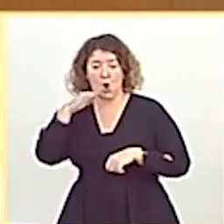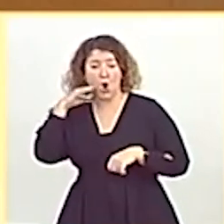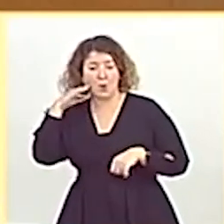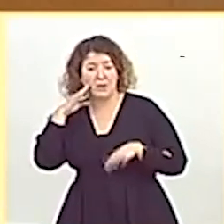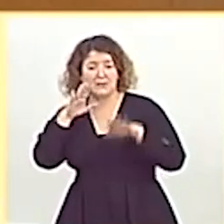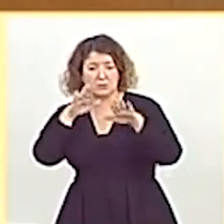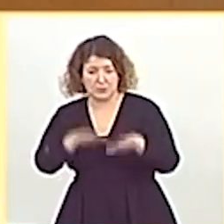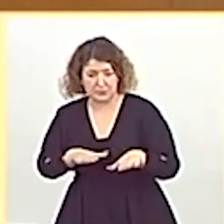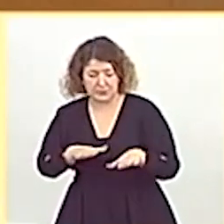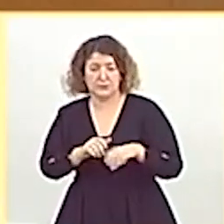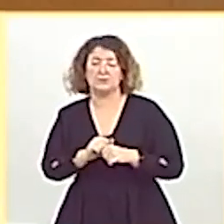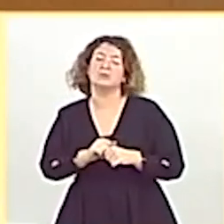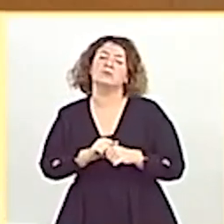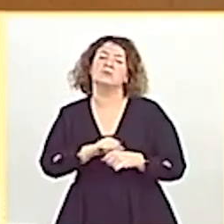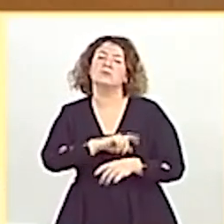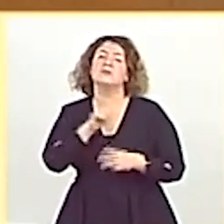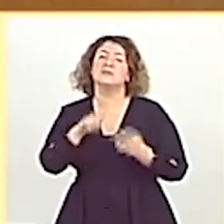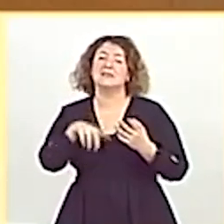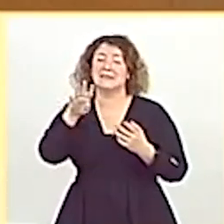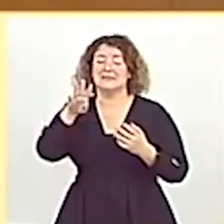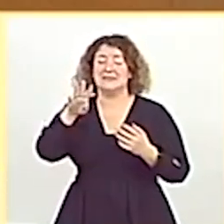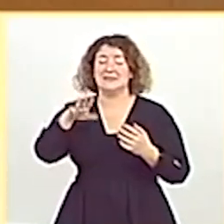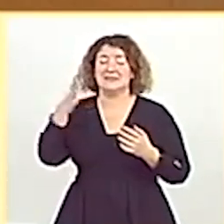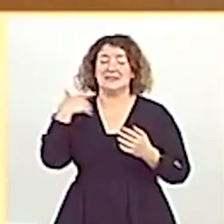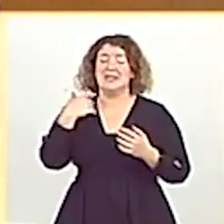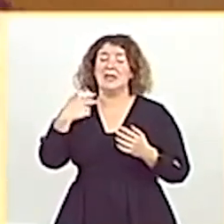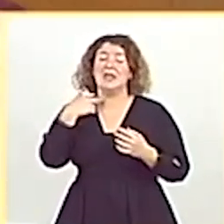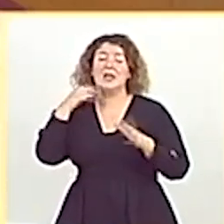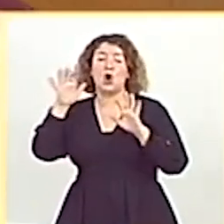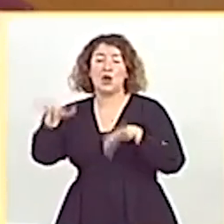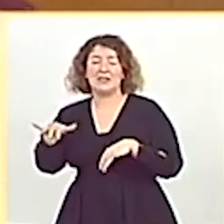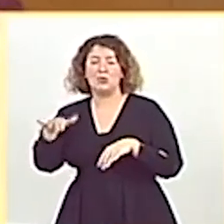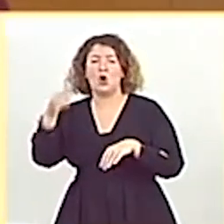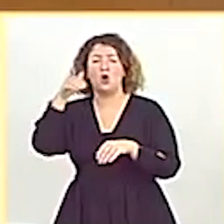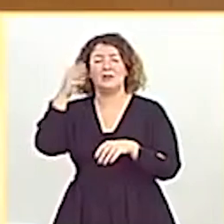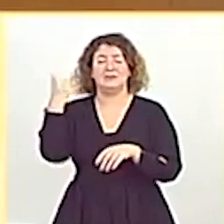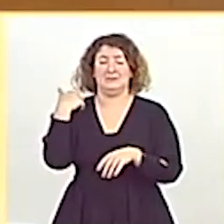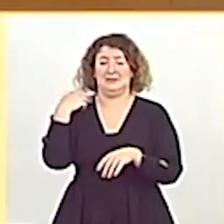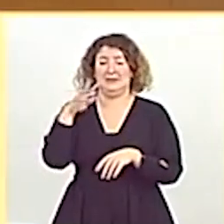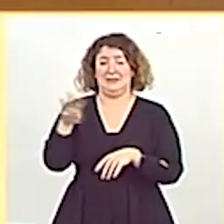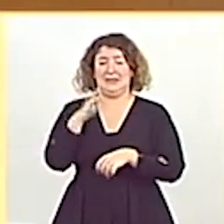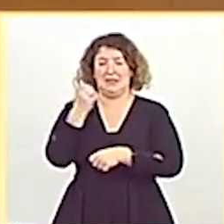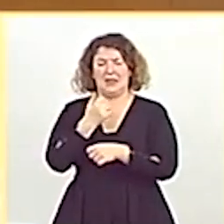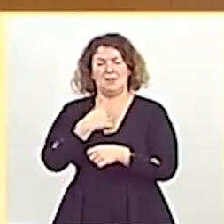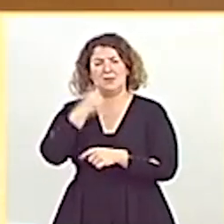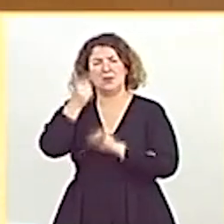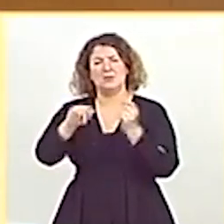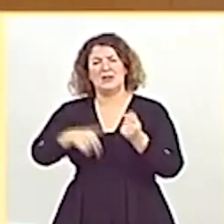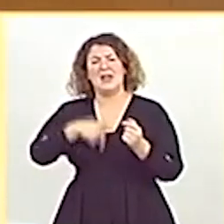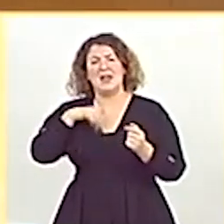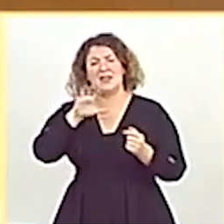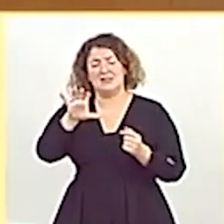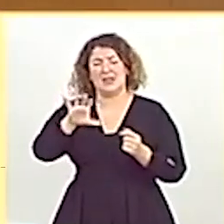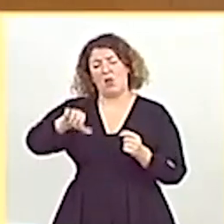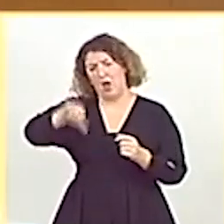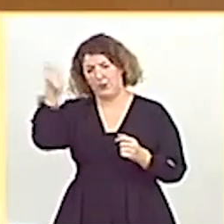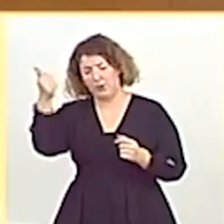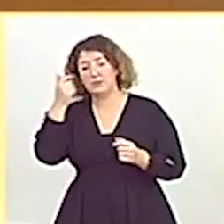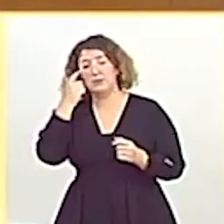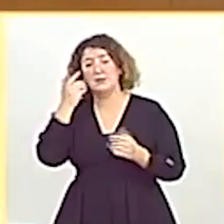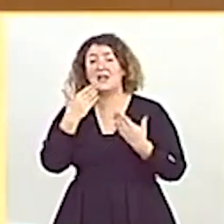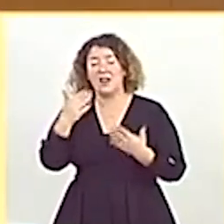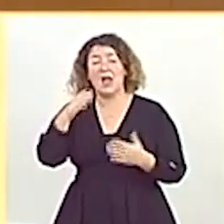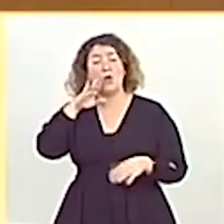que seria dolenta per al sector de l'orxata i de la xufa. I recorda, sempre que compres xufa o orxata, tens que buscar el segell